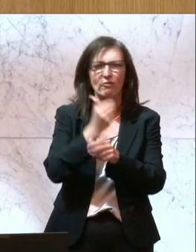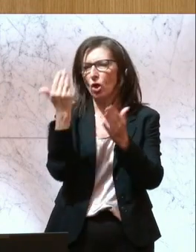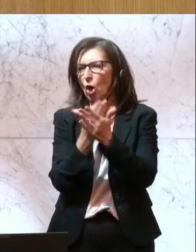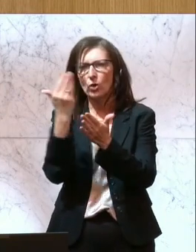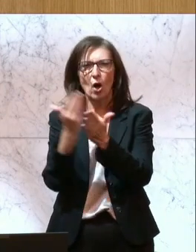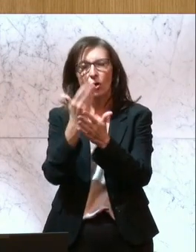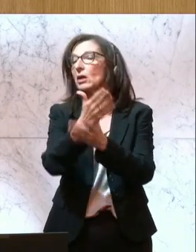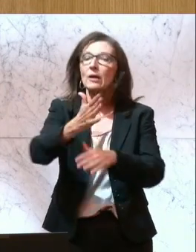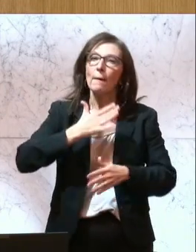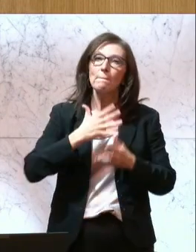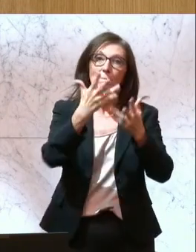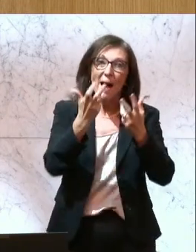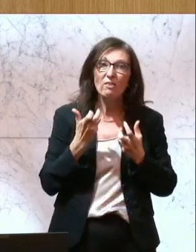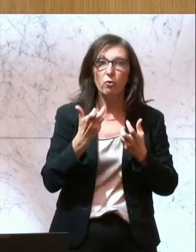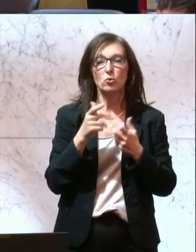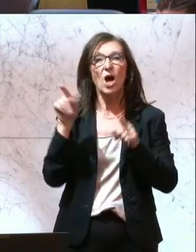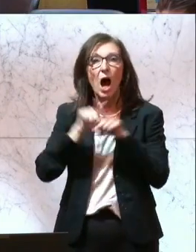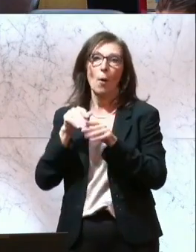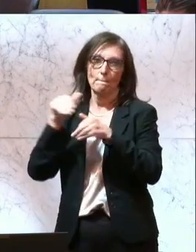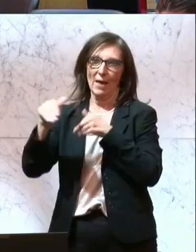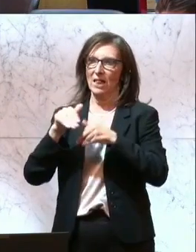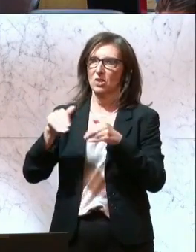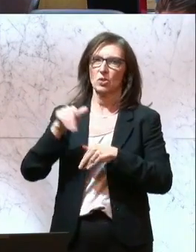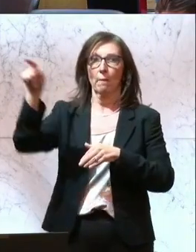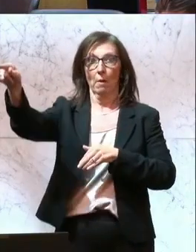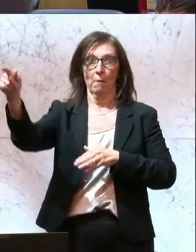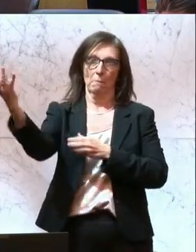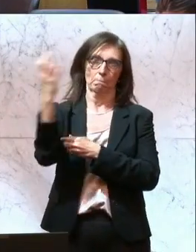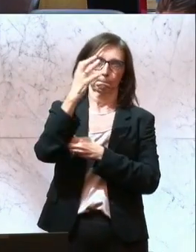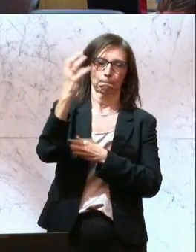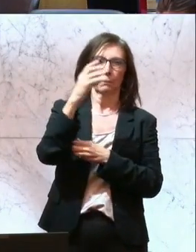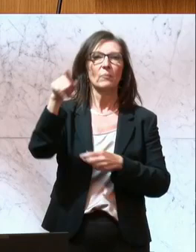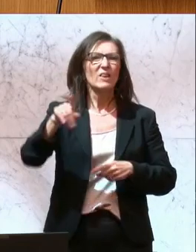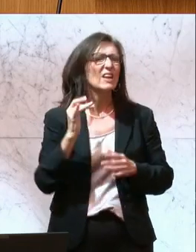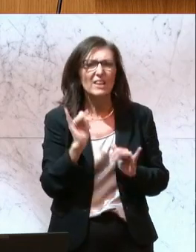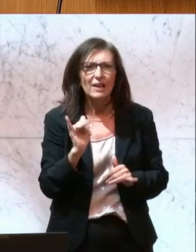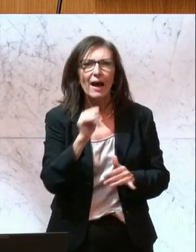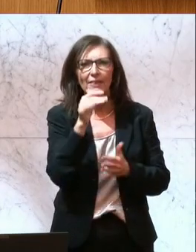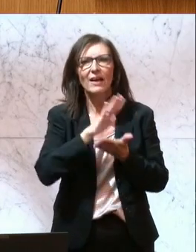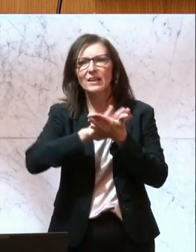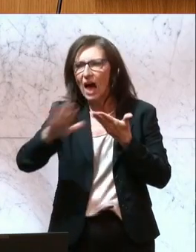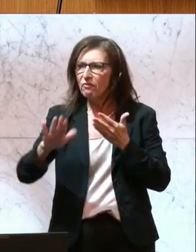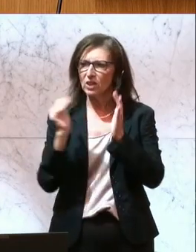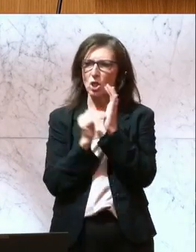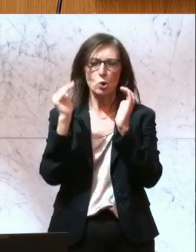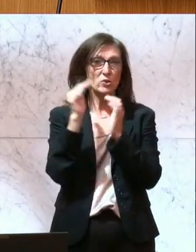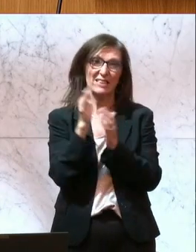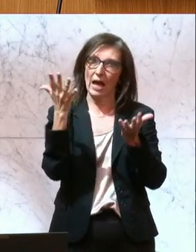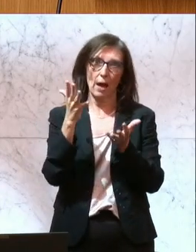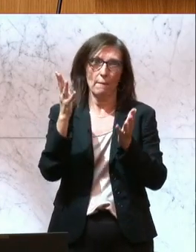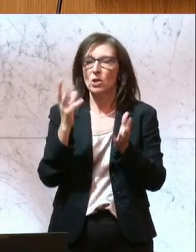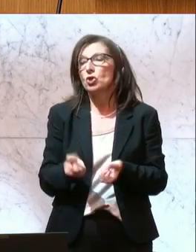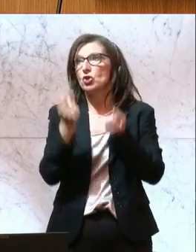ich mir wünschen, auch im Ministerium. Ja, es ist nicht einfach. Weil das System ist reformresistent. Aber Sie versuchen es ja nicht